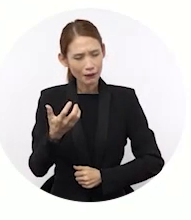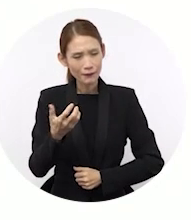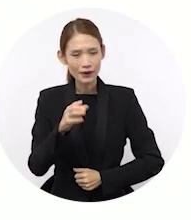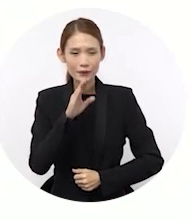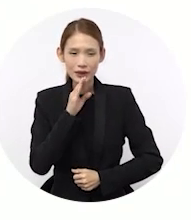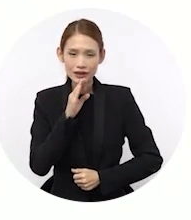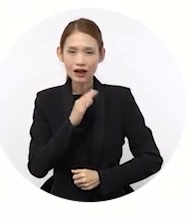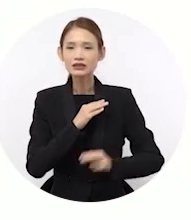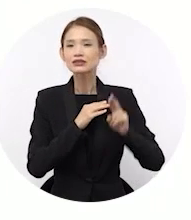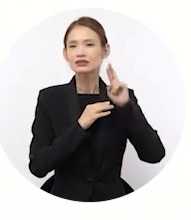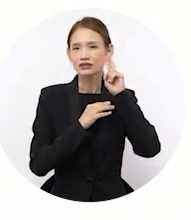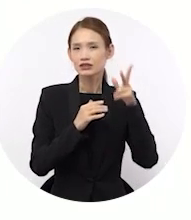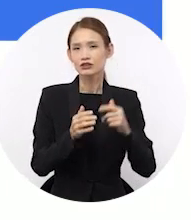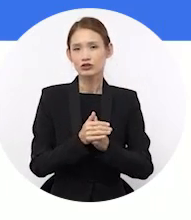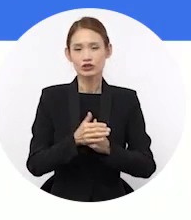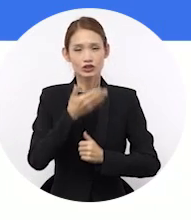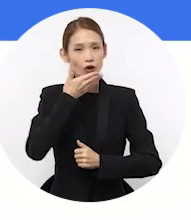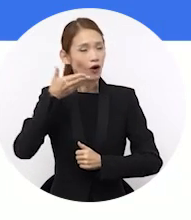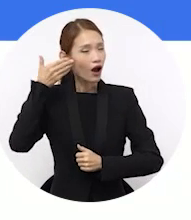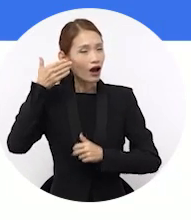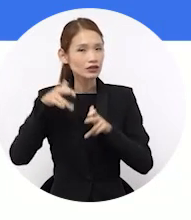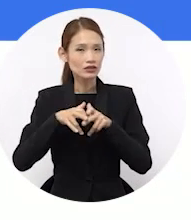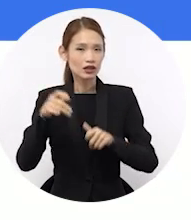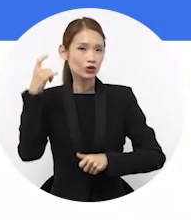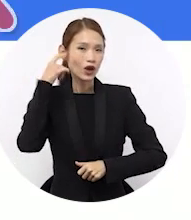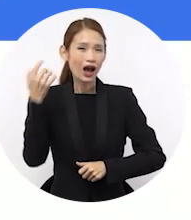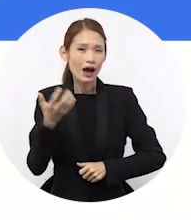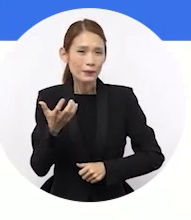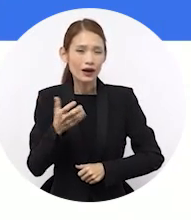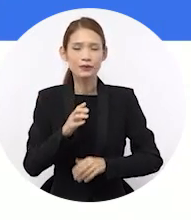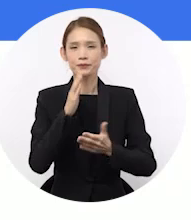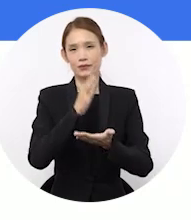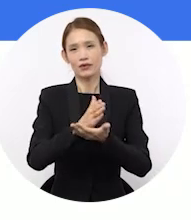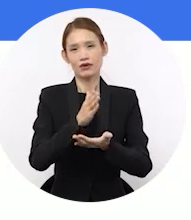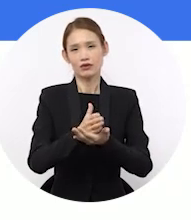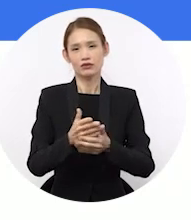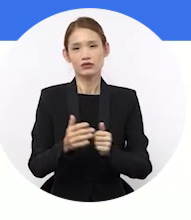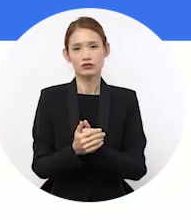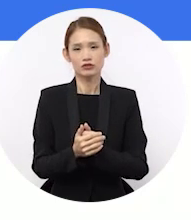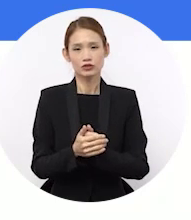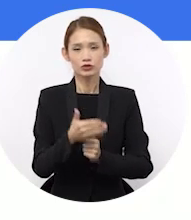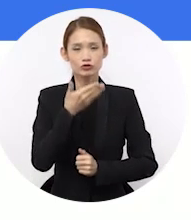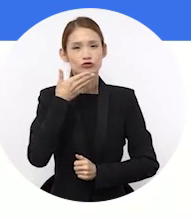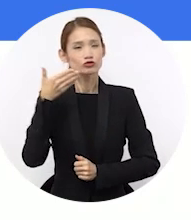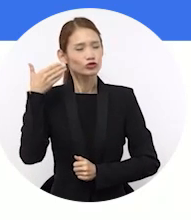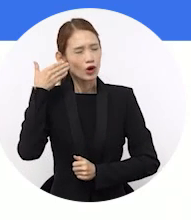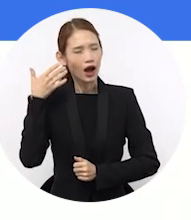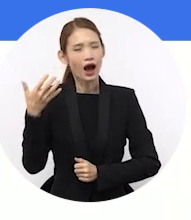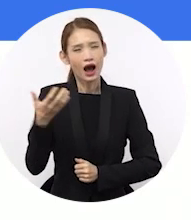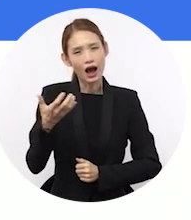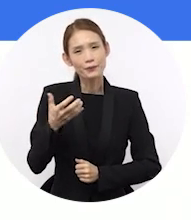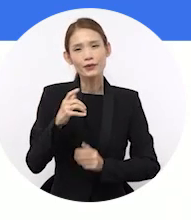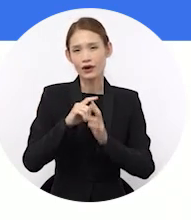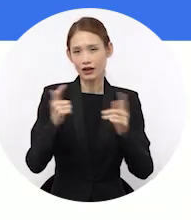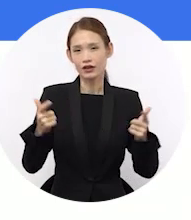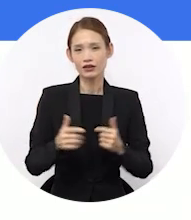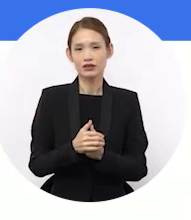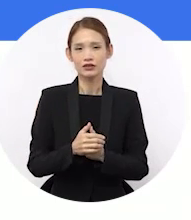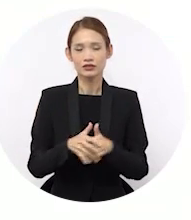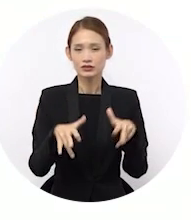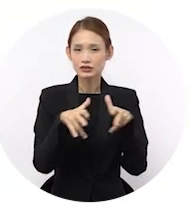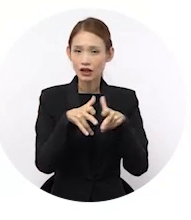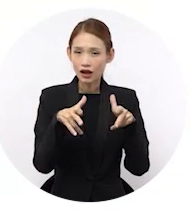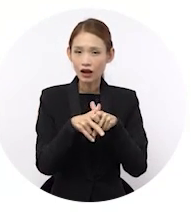시각장애인한테 눈이 아프다고 하면 틀린 거고 청각장애인에게 귀가 아프다고 하면 또 틀린 겁니다. 그분들도 눈과 귀에 통증이 있는 게